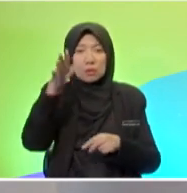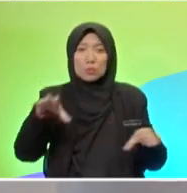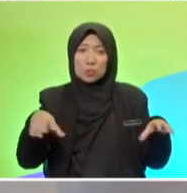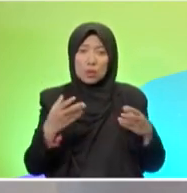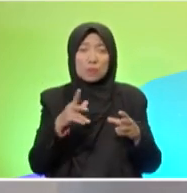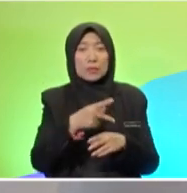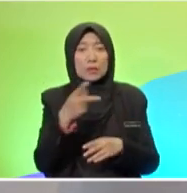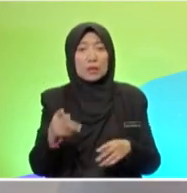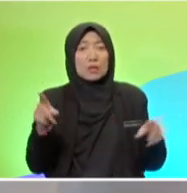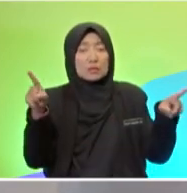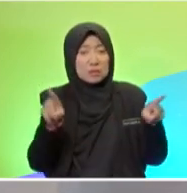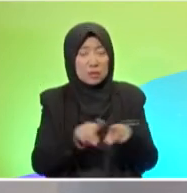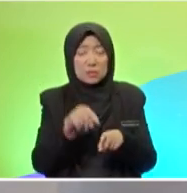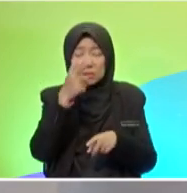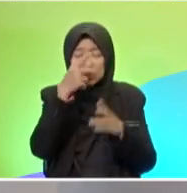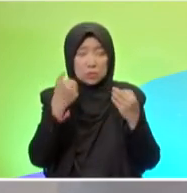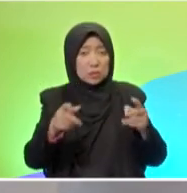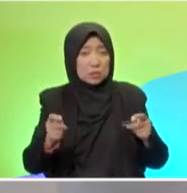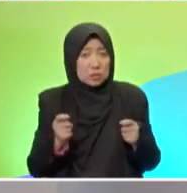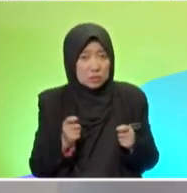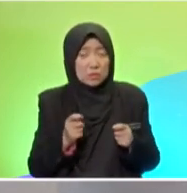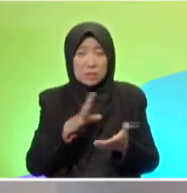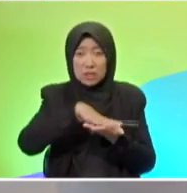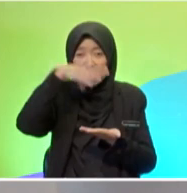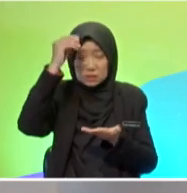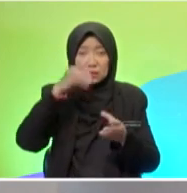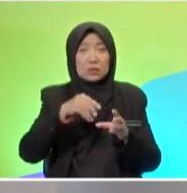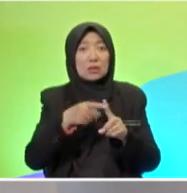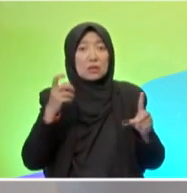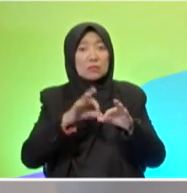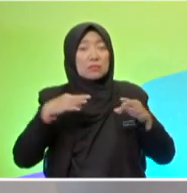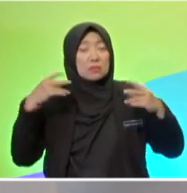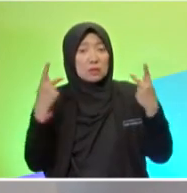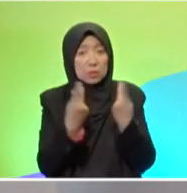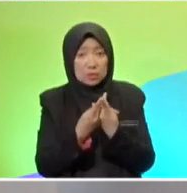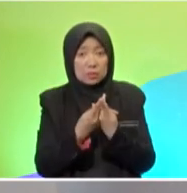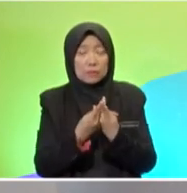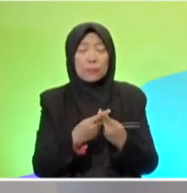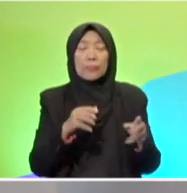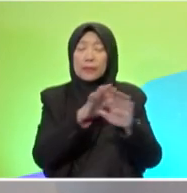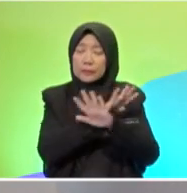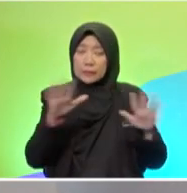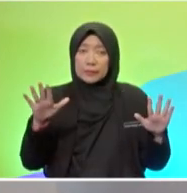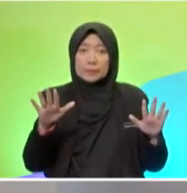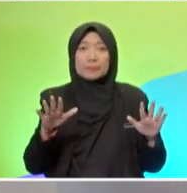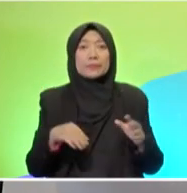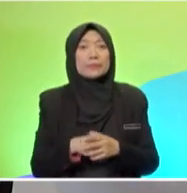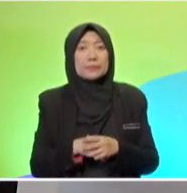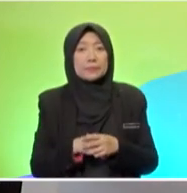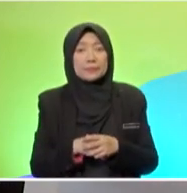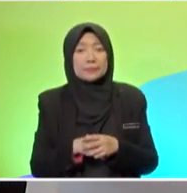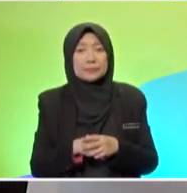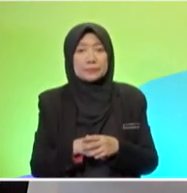diterima jadi penting untuk kita Tanamkan dalam diri mereka katakan tidak kepada seperti ini Oke